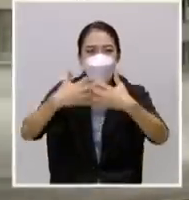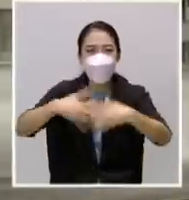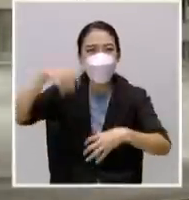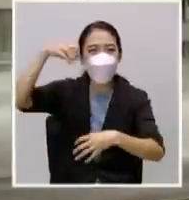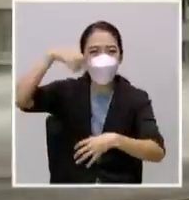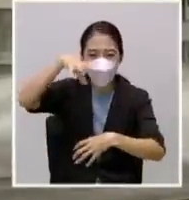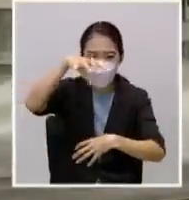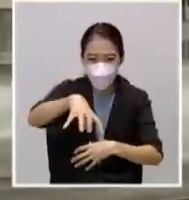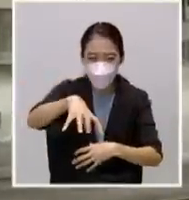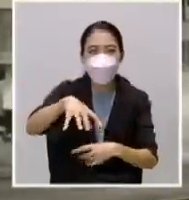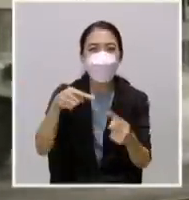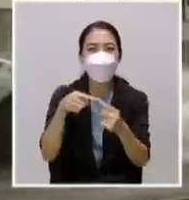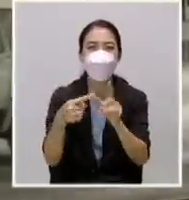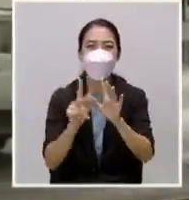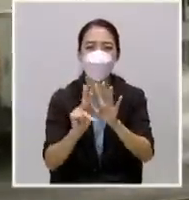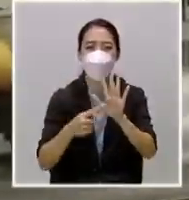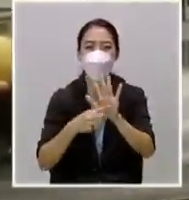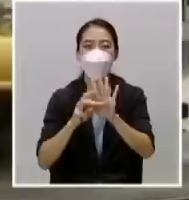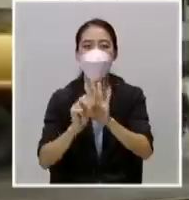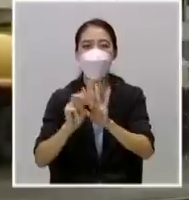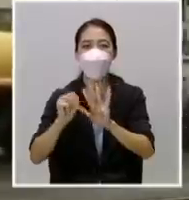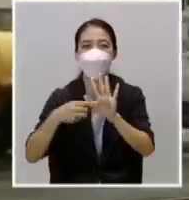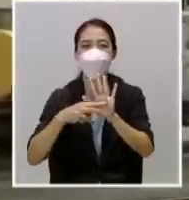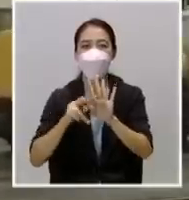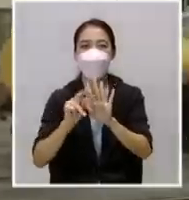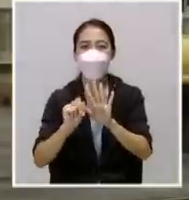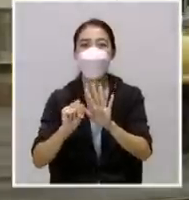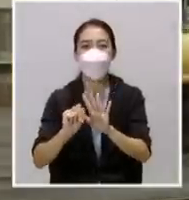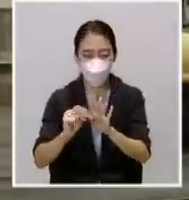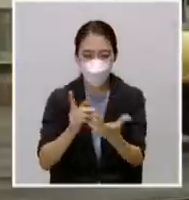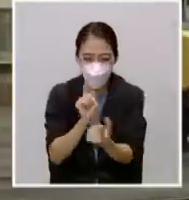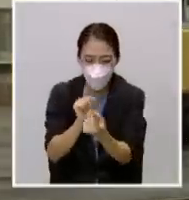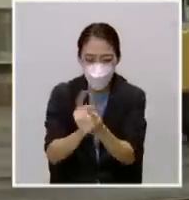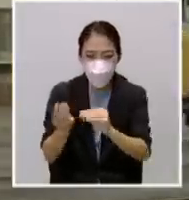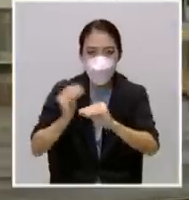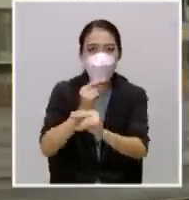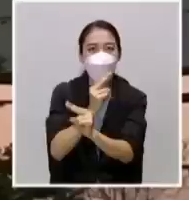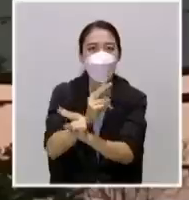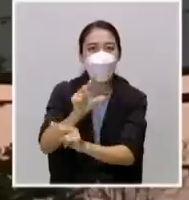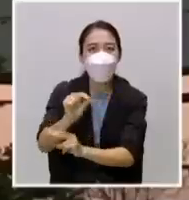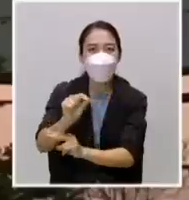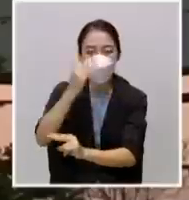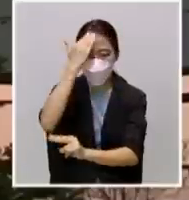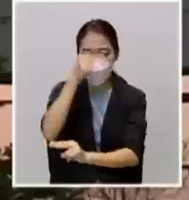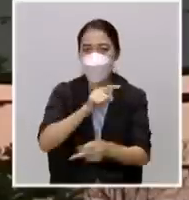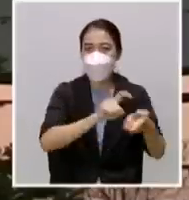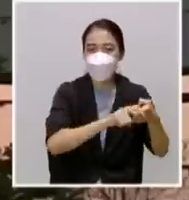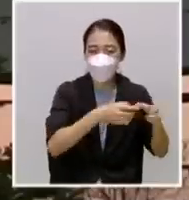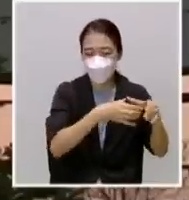นเพิ่มขึ้นมาถึง20เท่าในวันพฤหัสบดีที่14กุมภาพันธ์หลังถูกทหารรัสเซียบุกยึดเอา